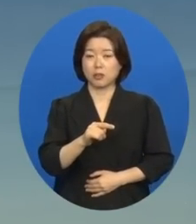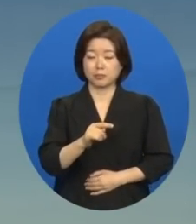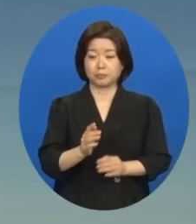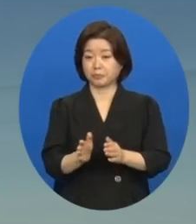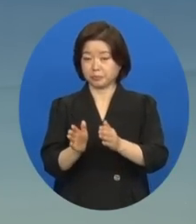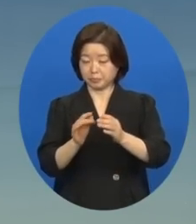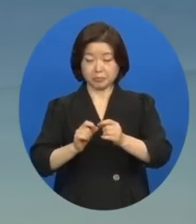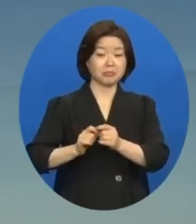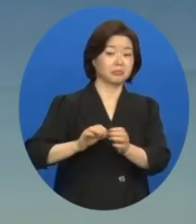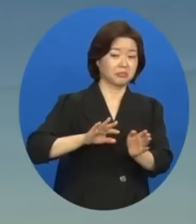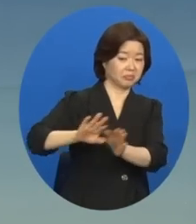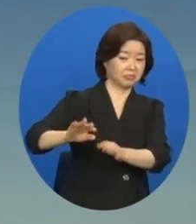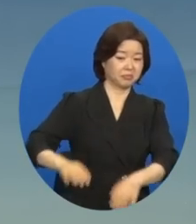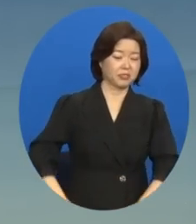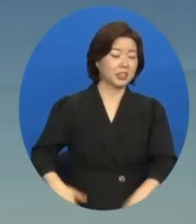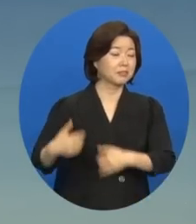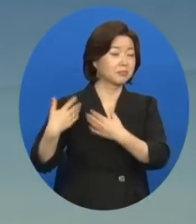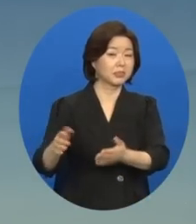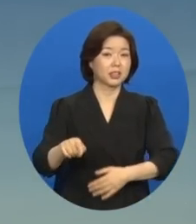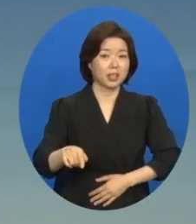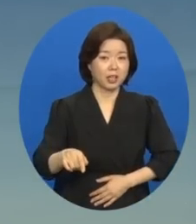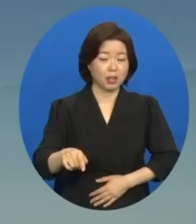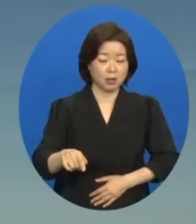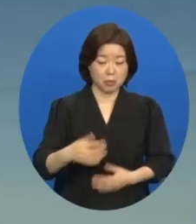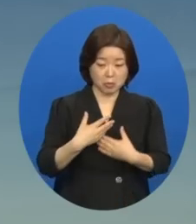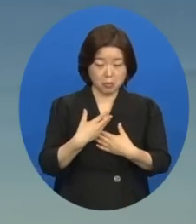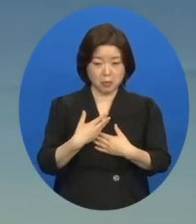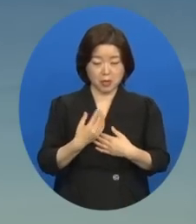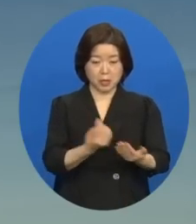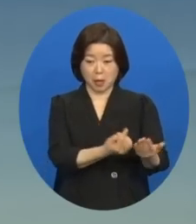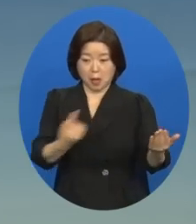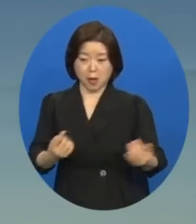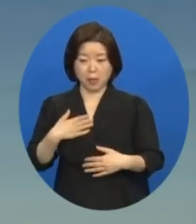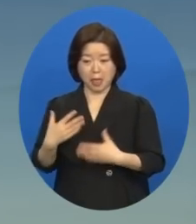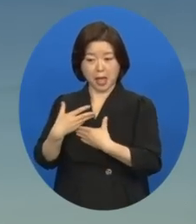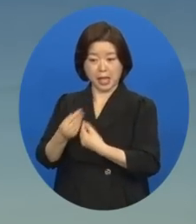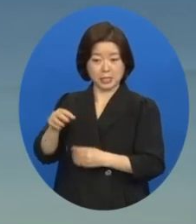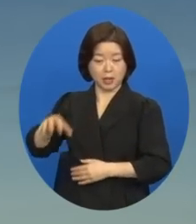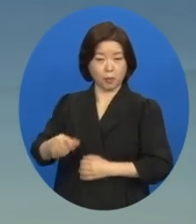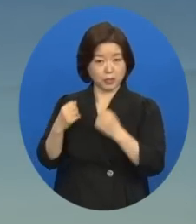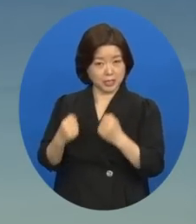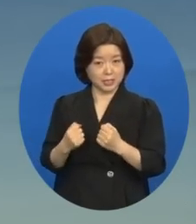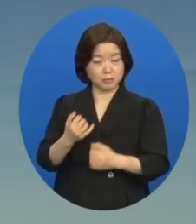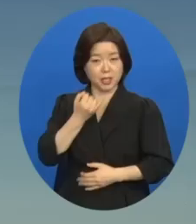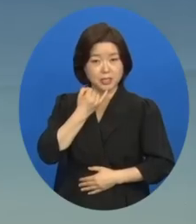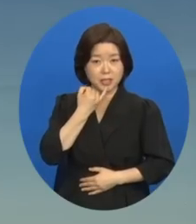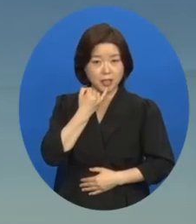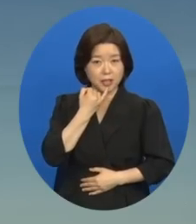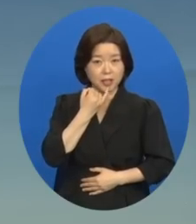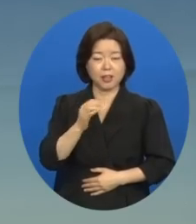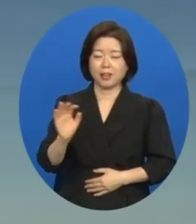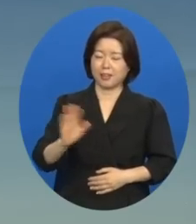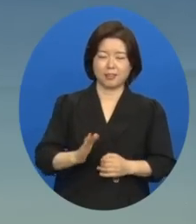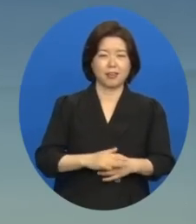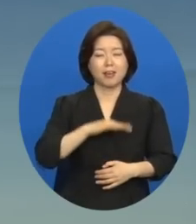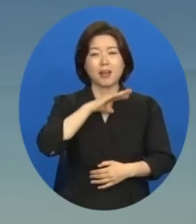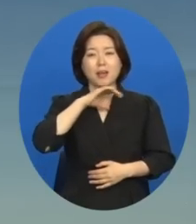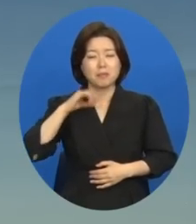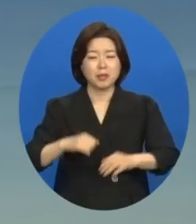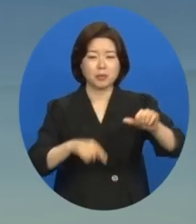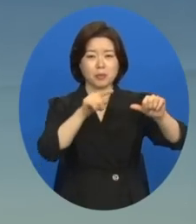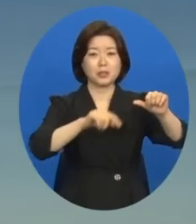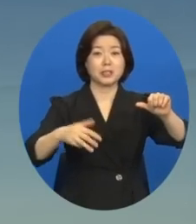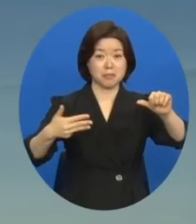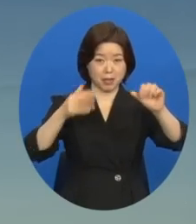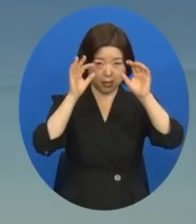멀리하고 조금 안전지대에 있으면 괜찮냐? 그렇지 않다고 말합니다. 베드로전서 5장 8절은